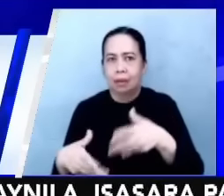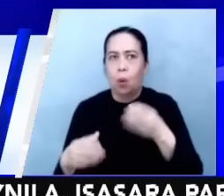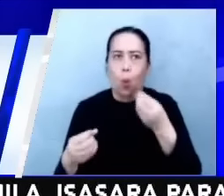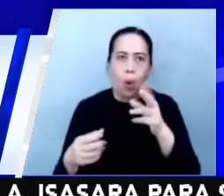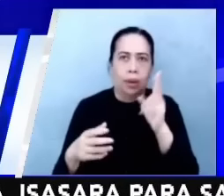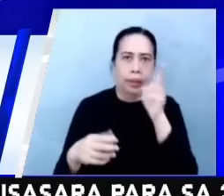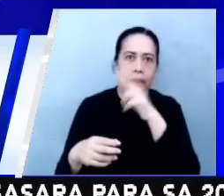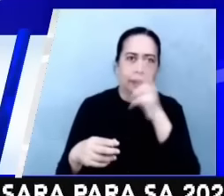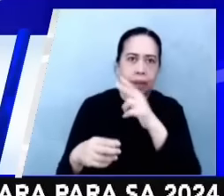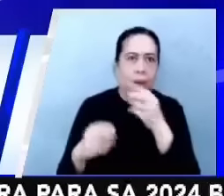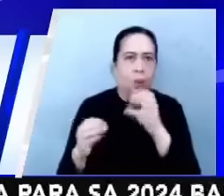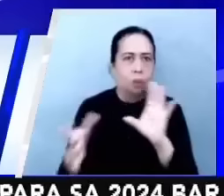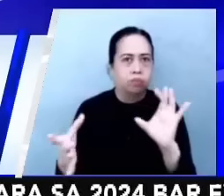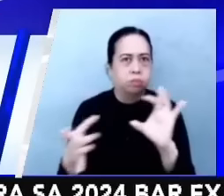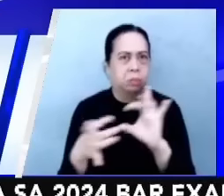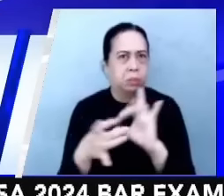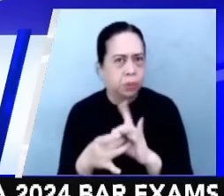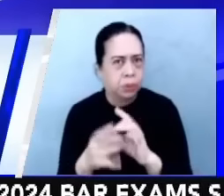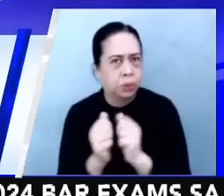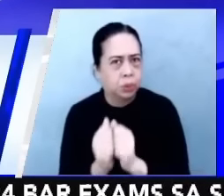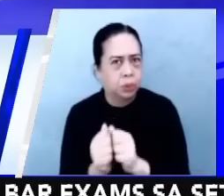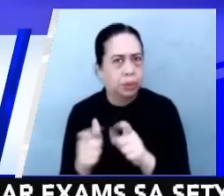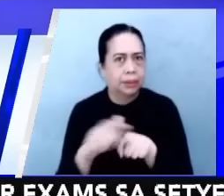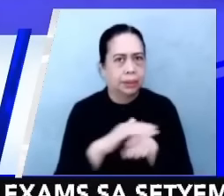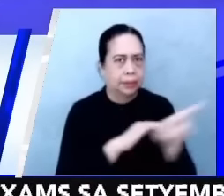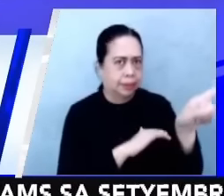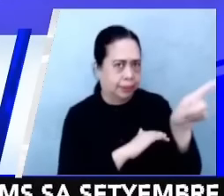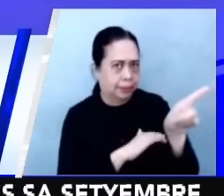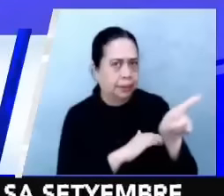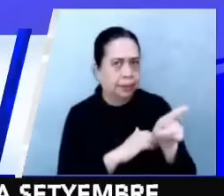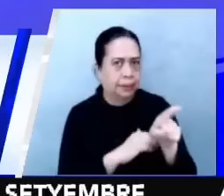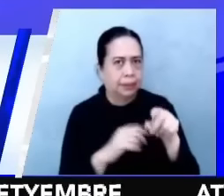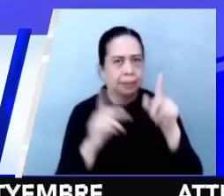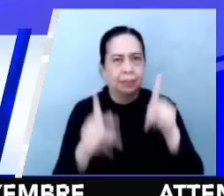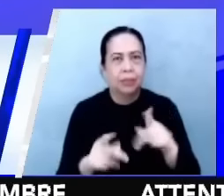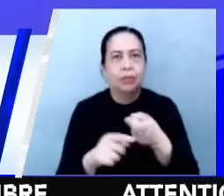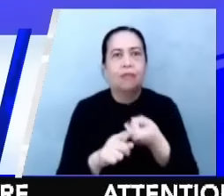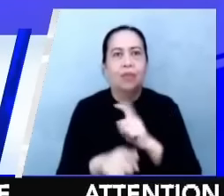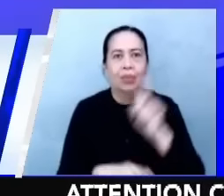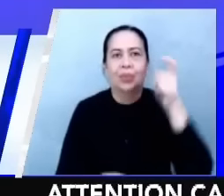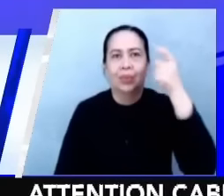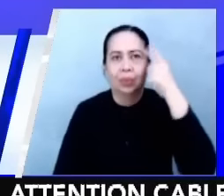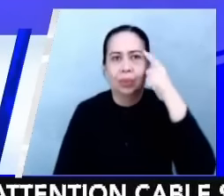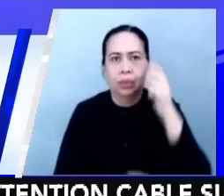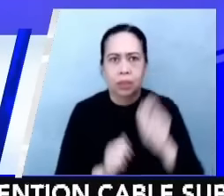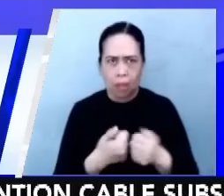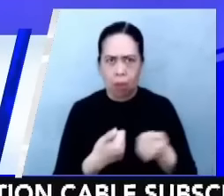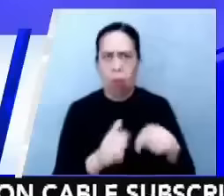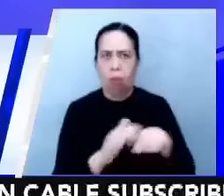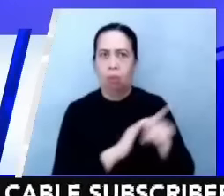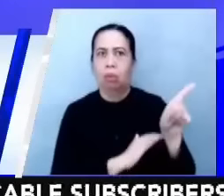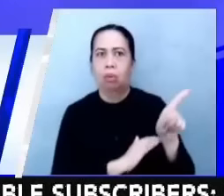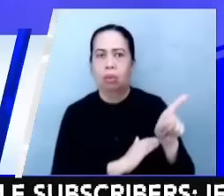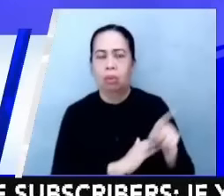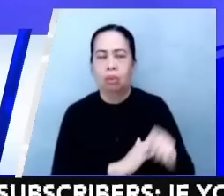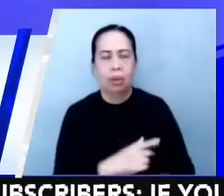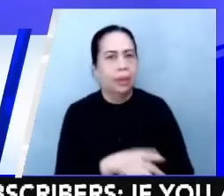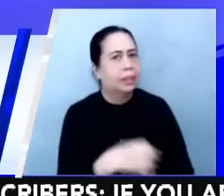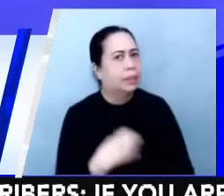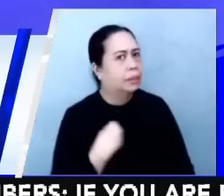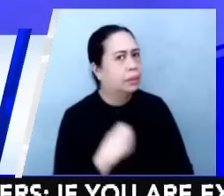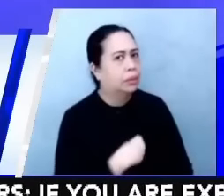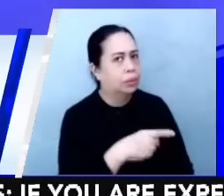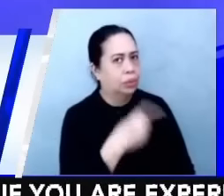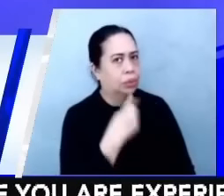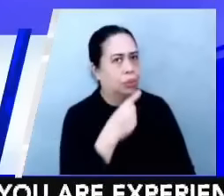nakipagsabwatan na tao sa gobyerno para Paano siya nakatakas senadora yung yung pag-amin ni shil go